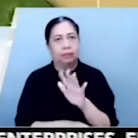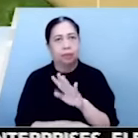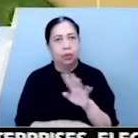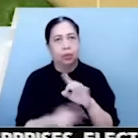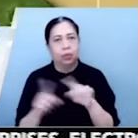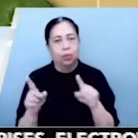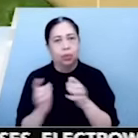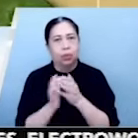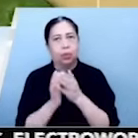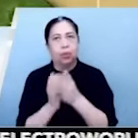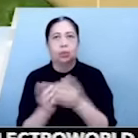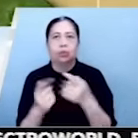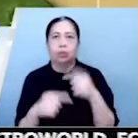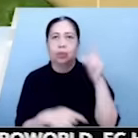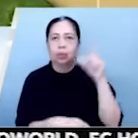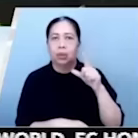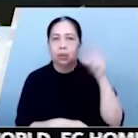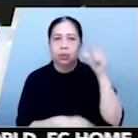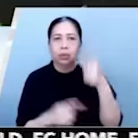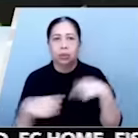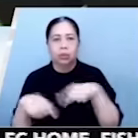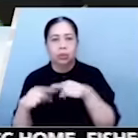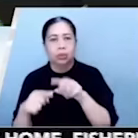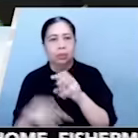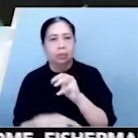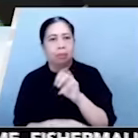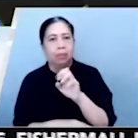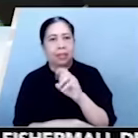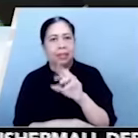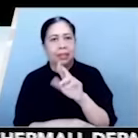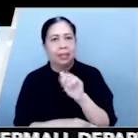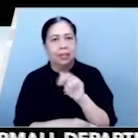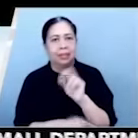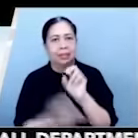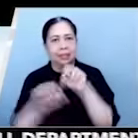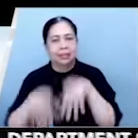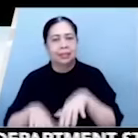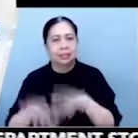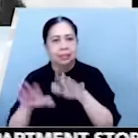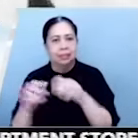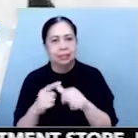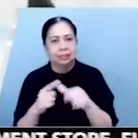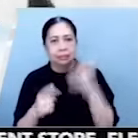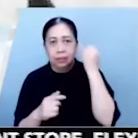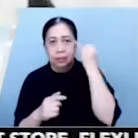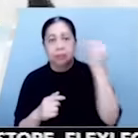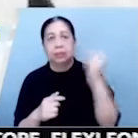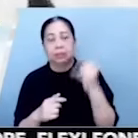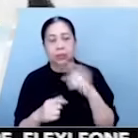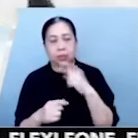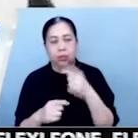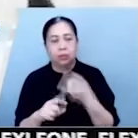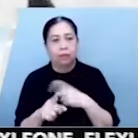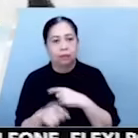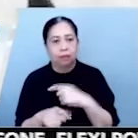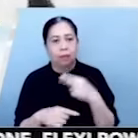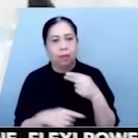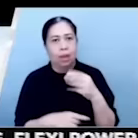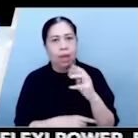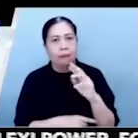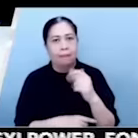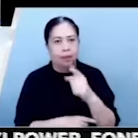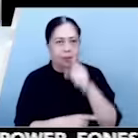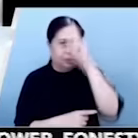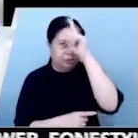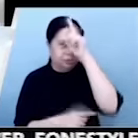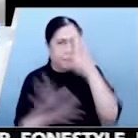magmula London paikot ng Mediterranean Sea. Ang pinakaunang cruise ship naman ay inimbento ni Albert Bolin ng Hamburg America Lines, isang German company.